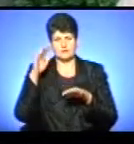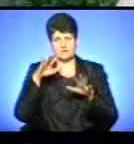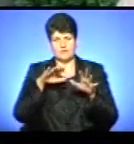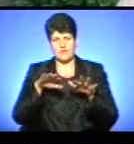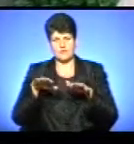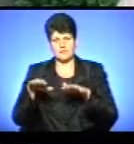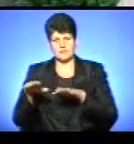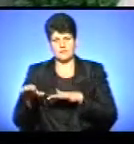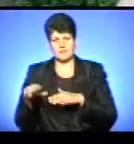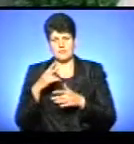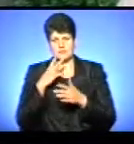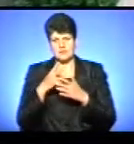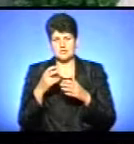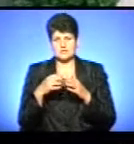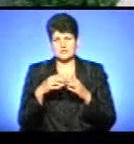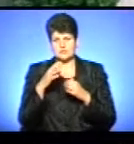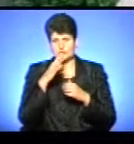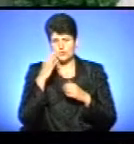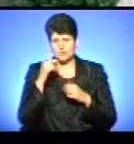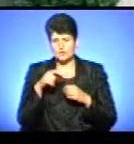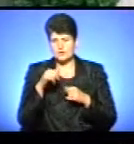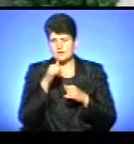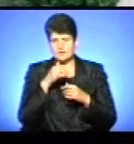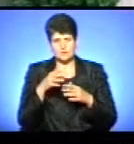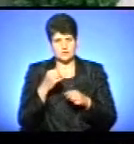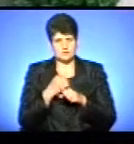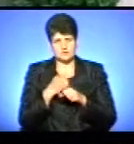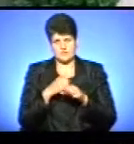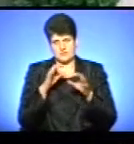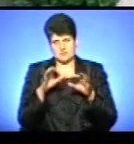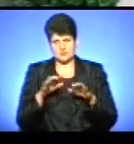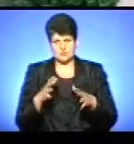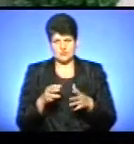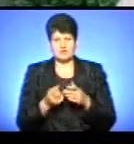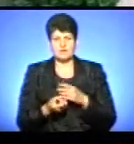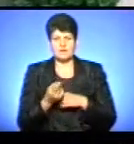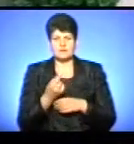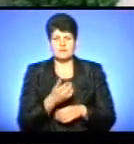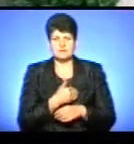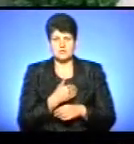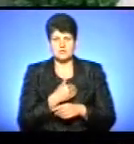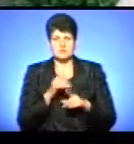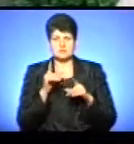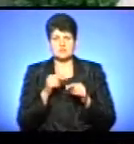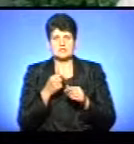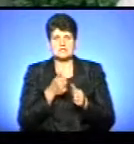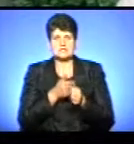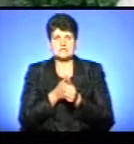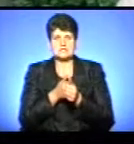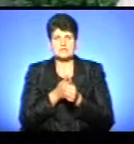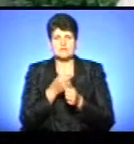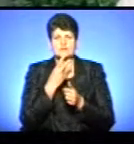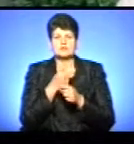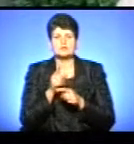що серед ночі в такий час людина не може працювати з закону. І виявили бажання проїхатися за ним, подивитися, що він далі з цим всім буде